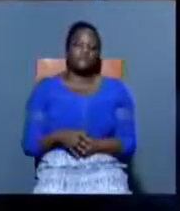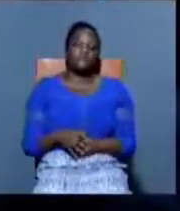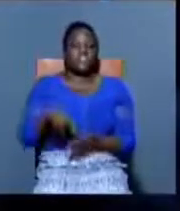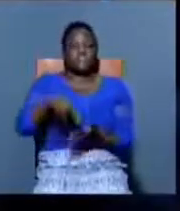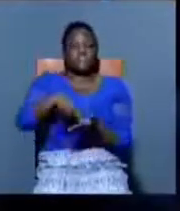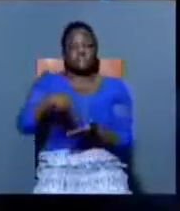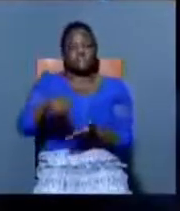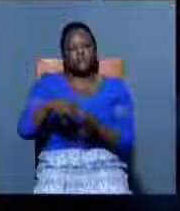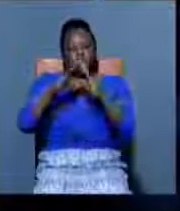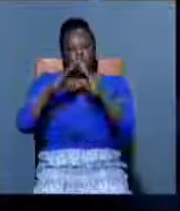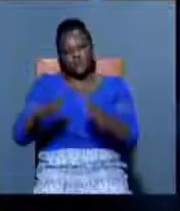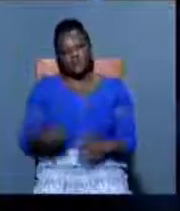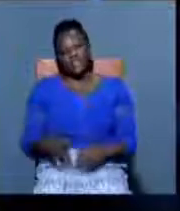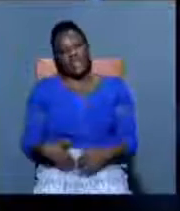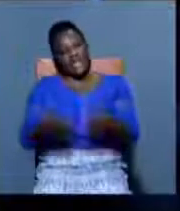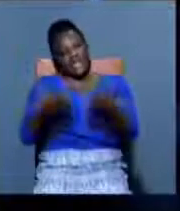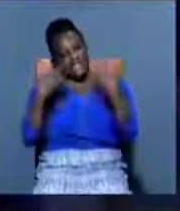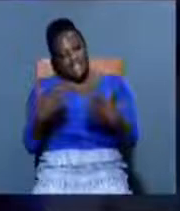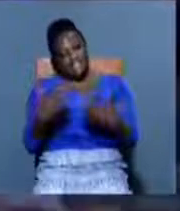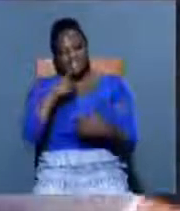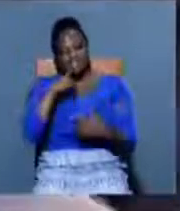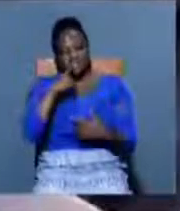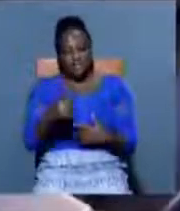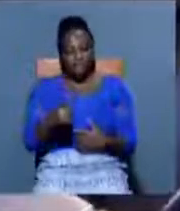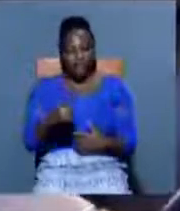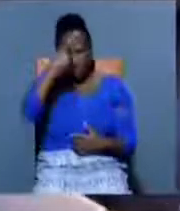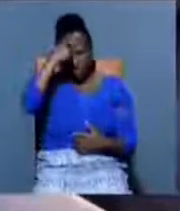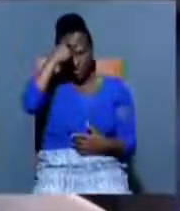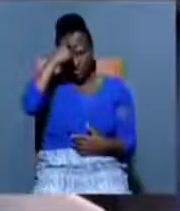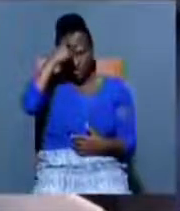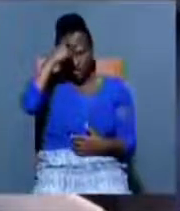nani? Wewe. Tunakwenda Dodoma full stop.